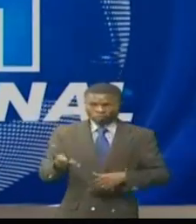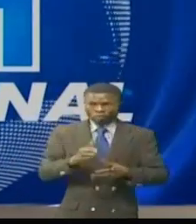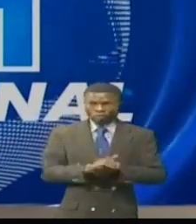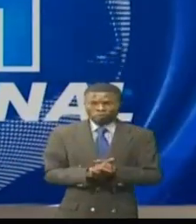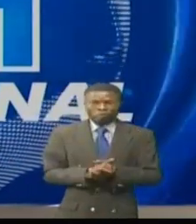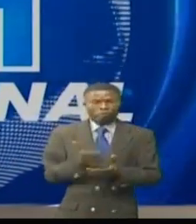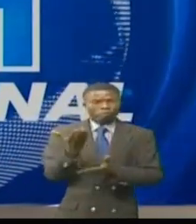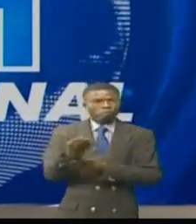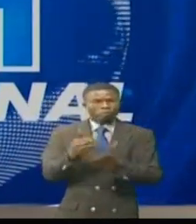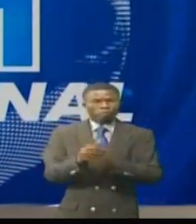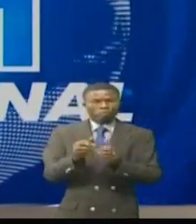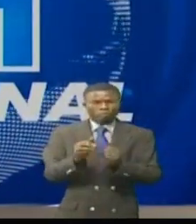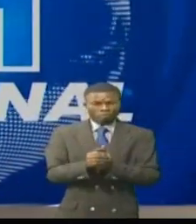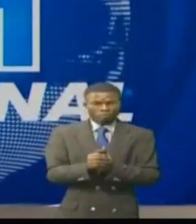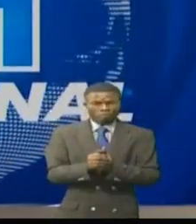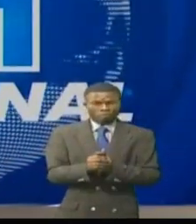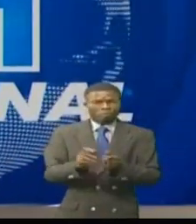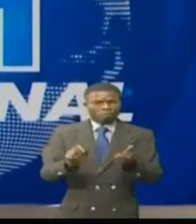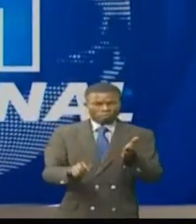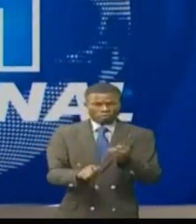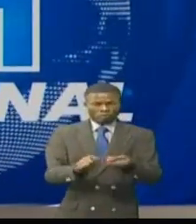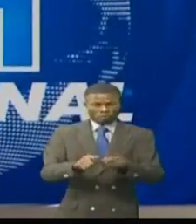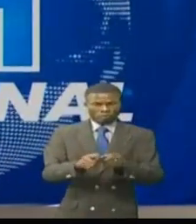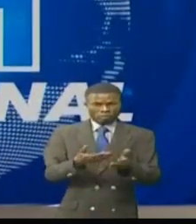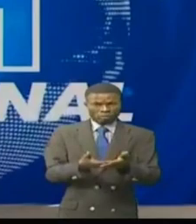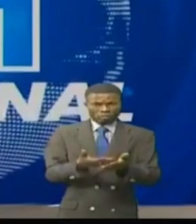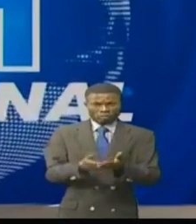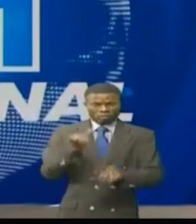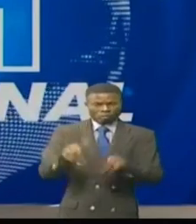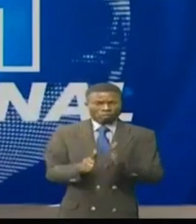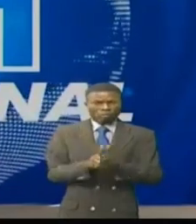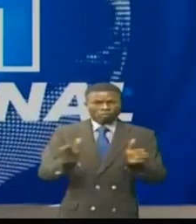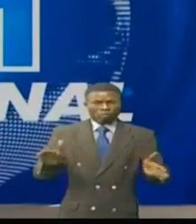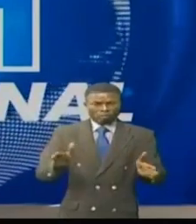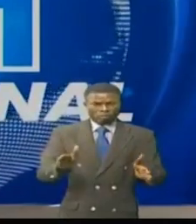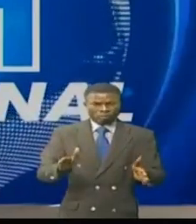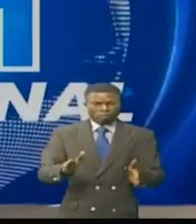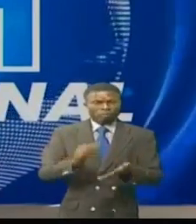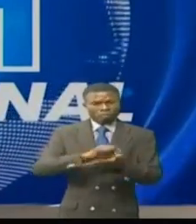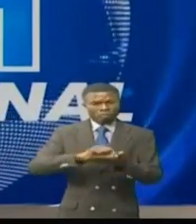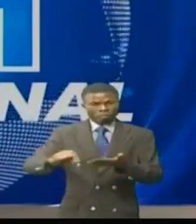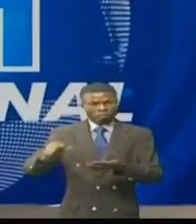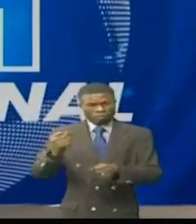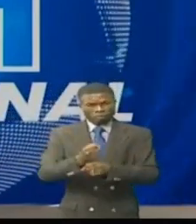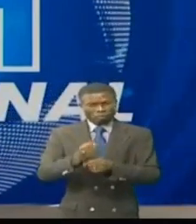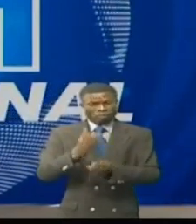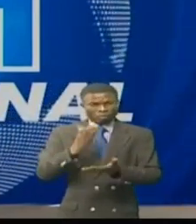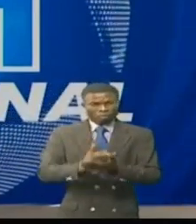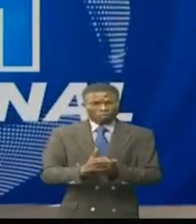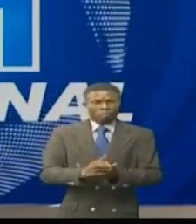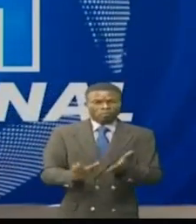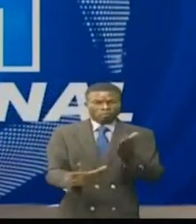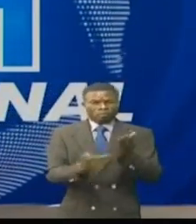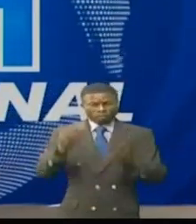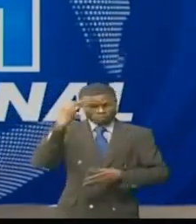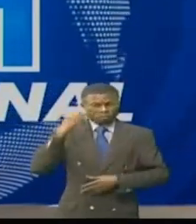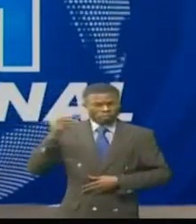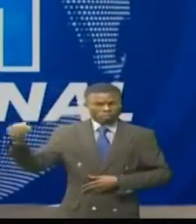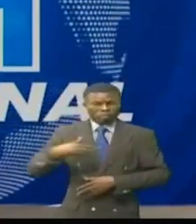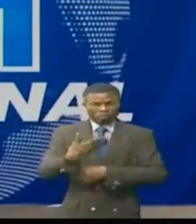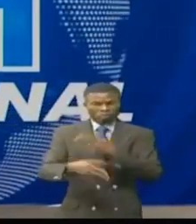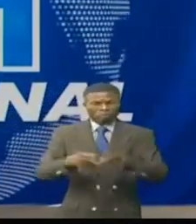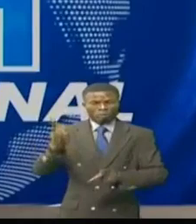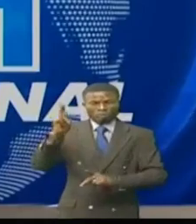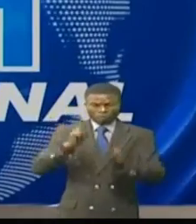Toutes nos excuses pour ce souci technique. Les secrétaires généraux retraités ont été reçus par le vice-premier ministre, le ministre de la fonction